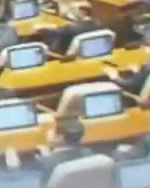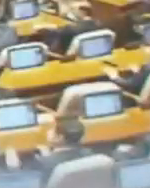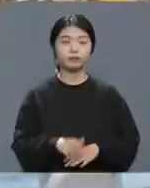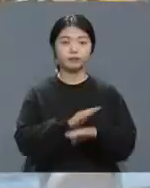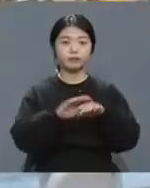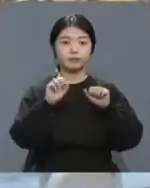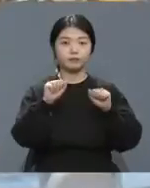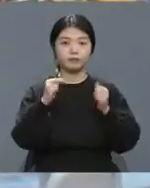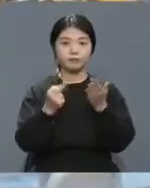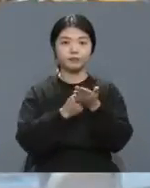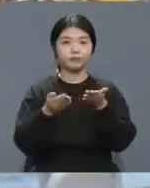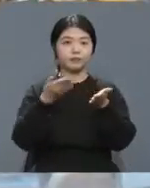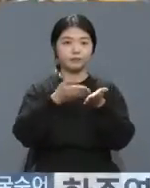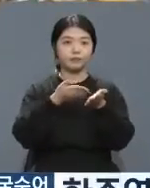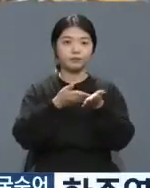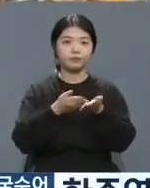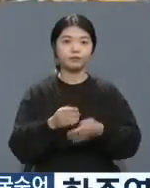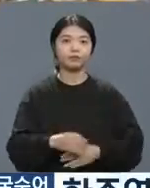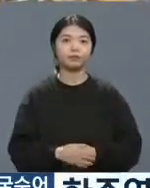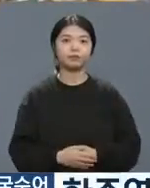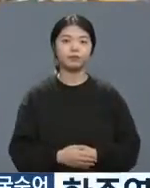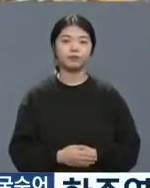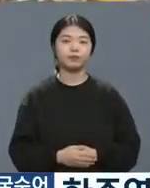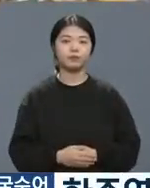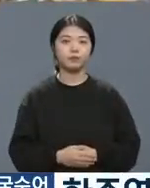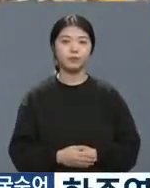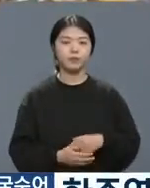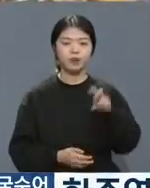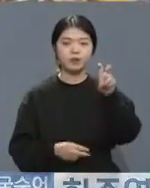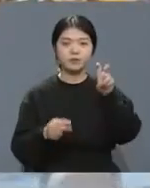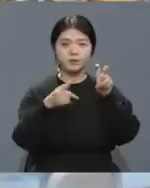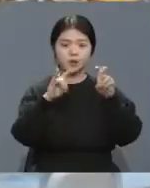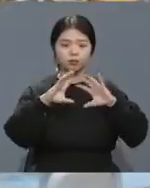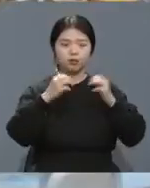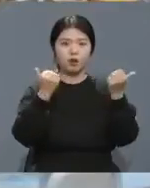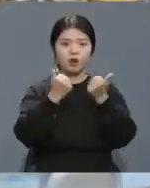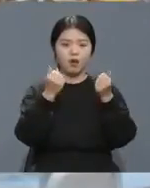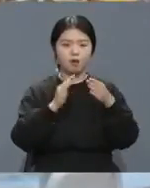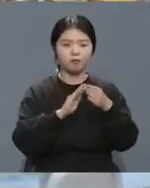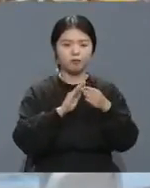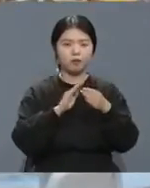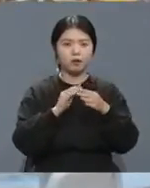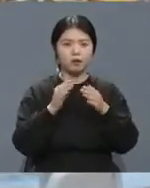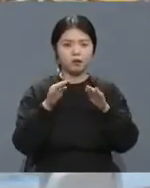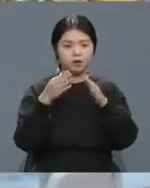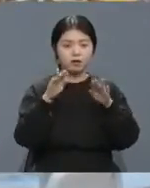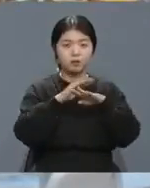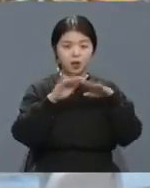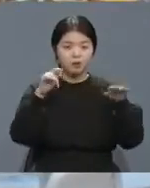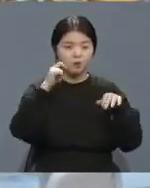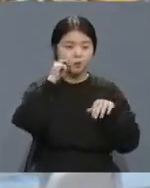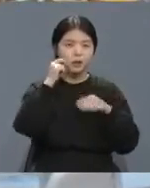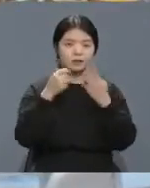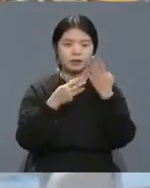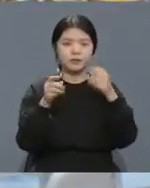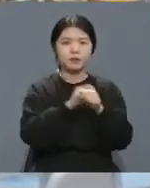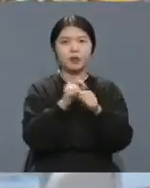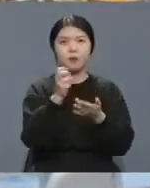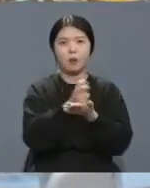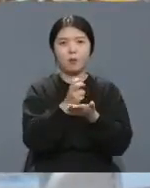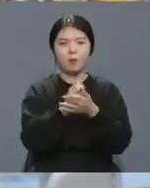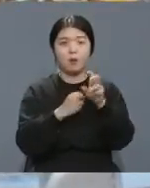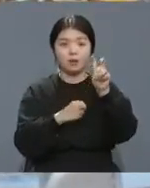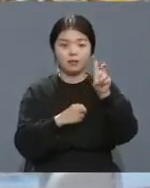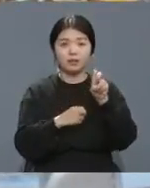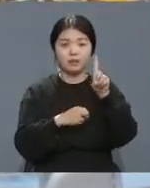안녕 씁니까 계속해서 제주 9시 있습니다 20대 국회에 벽을 넘지 못하고 폐기 됐던 사산 특별법 개정안이